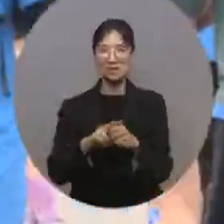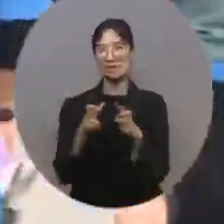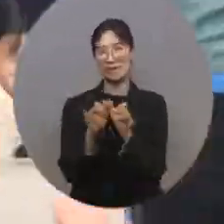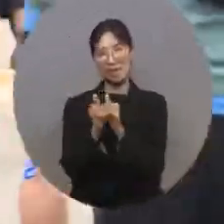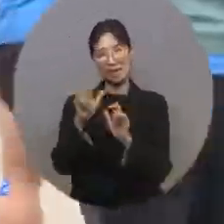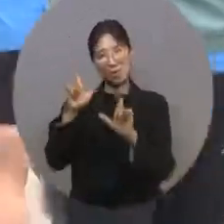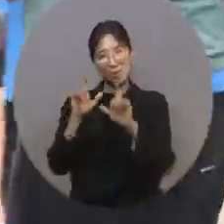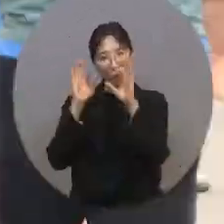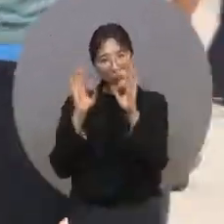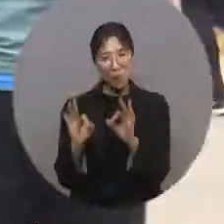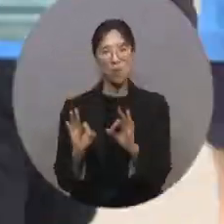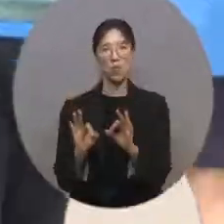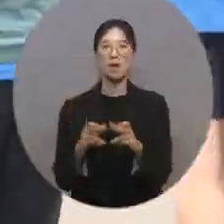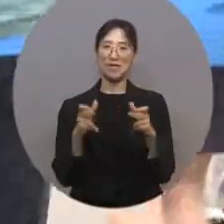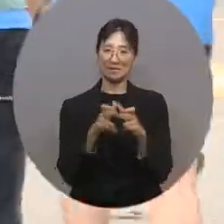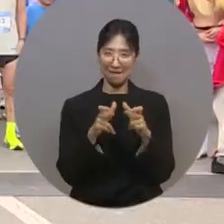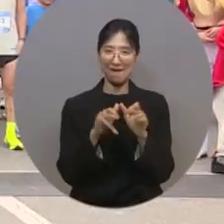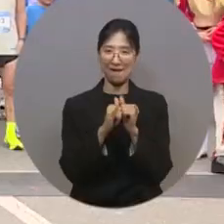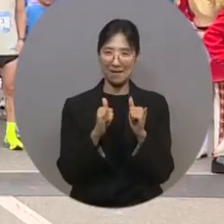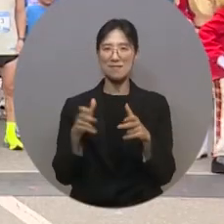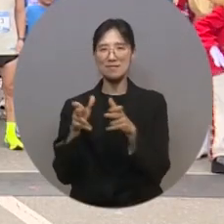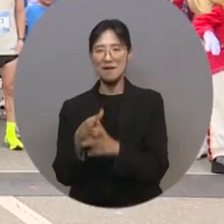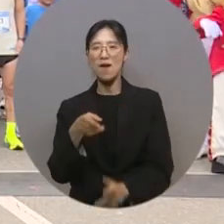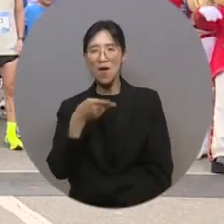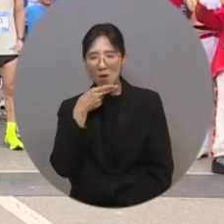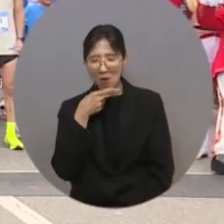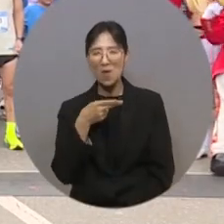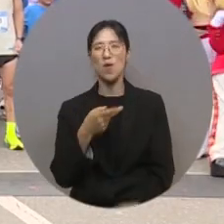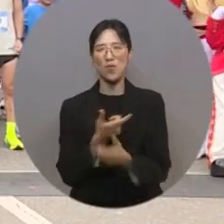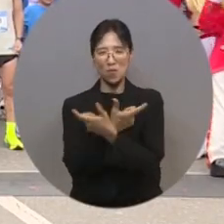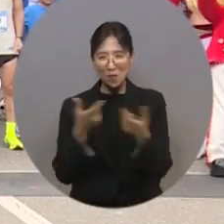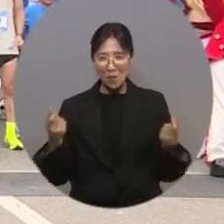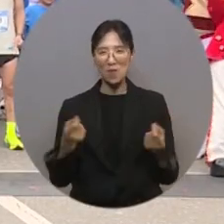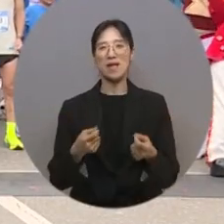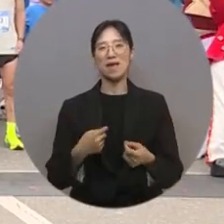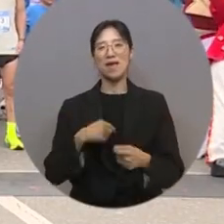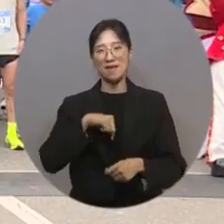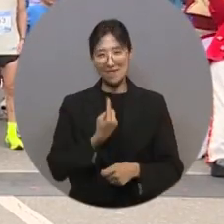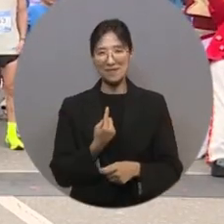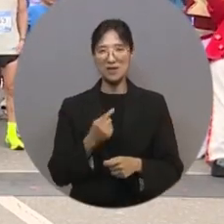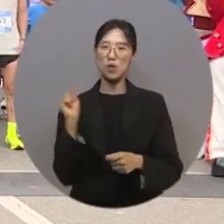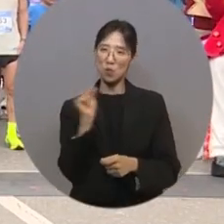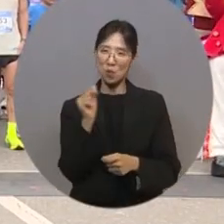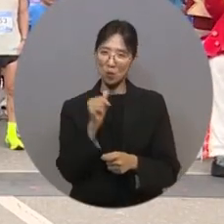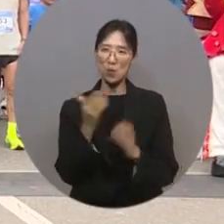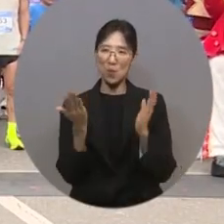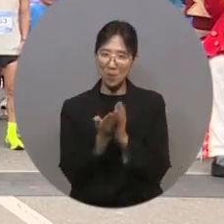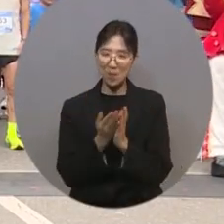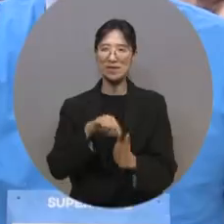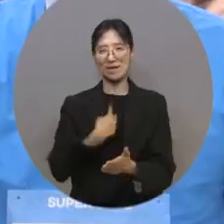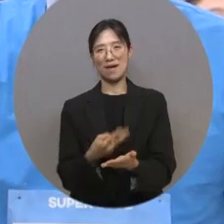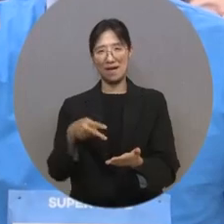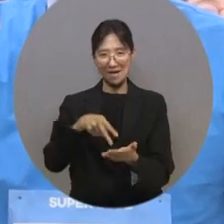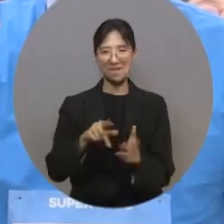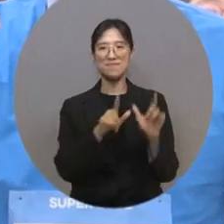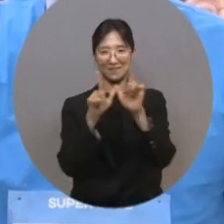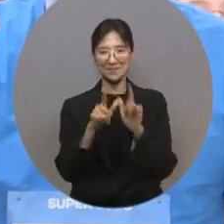장애인들의 모습처럼 장애인도 비장애인도 각자의 속도에 맞추어 자립하는 삶을 응원합니다.